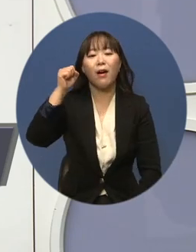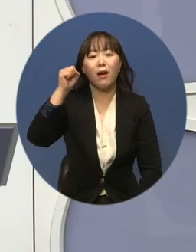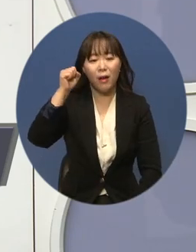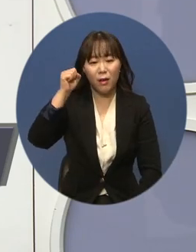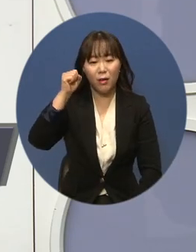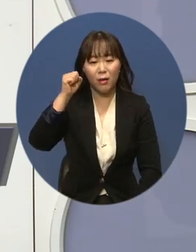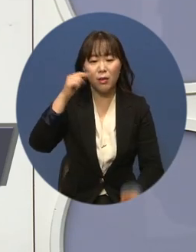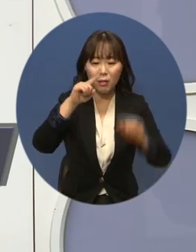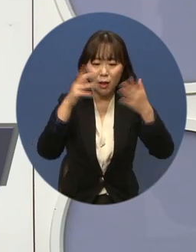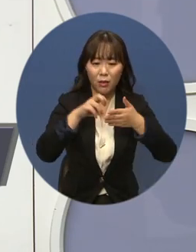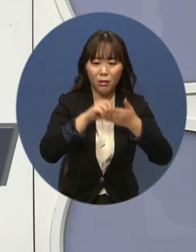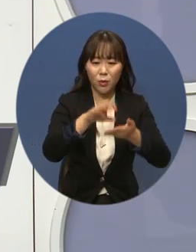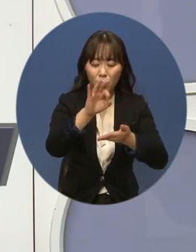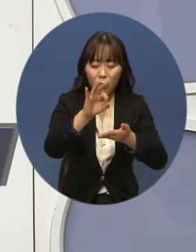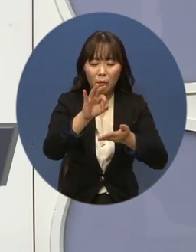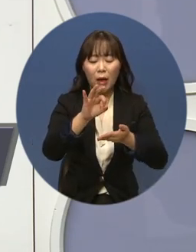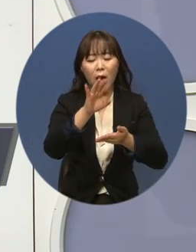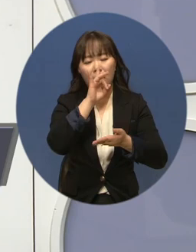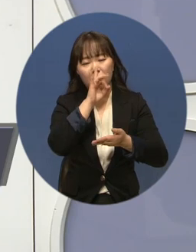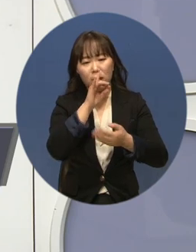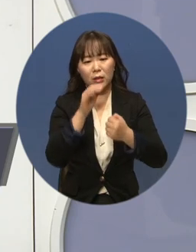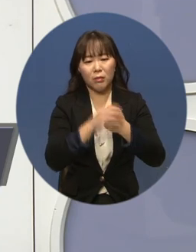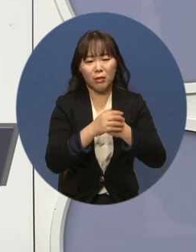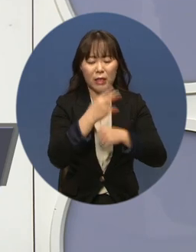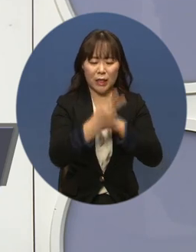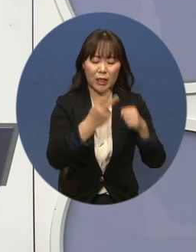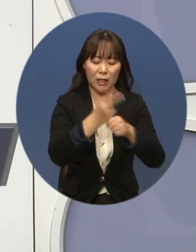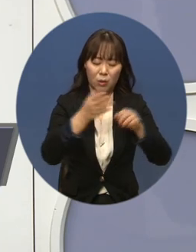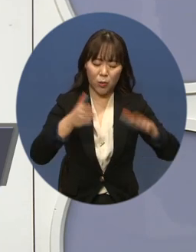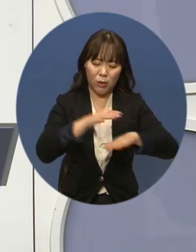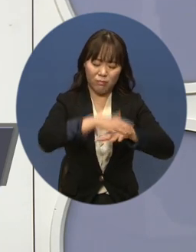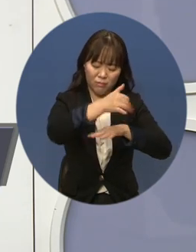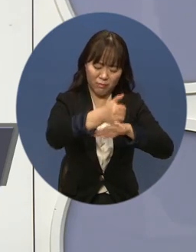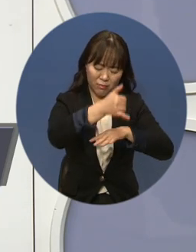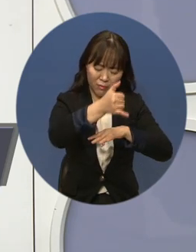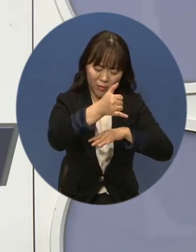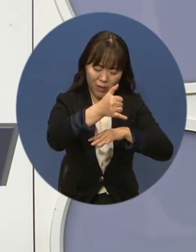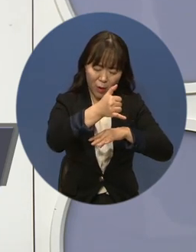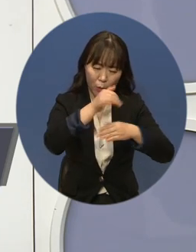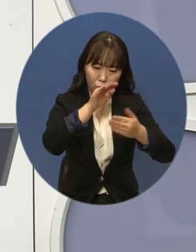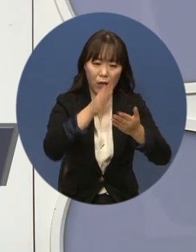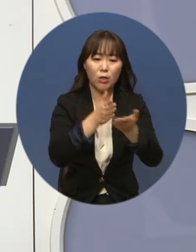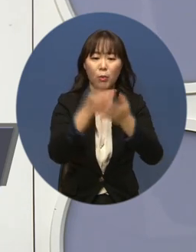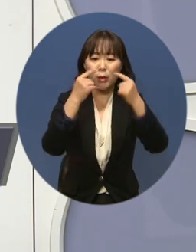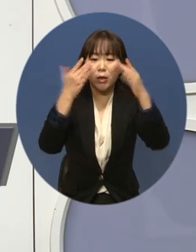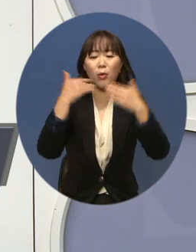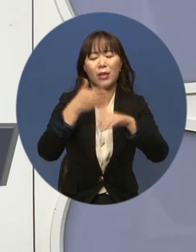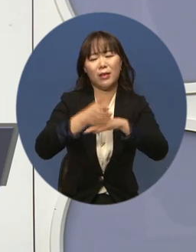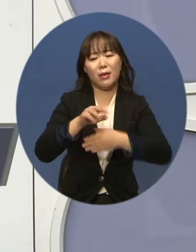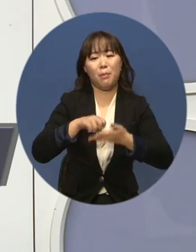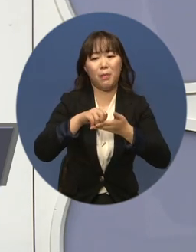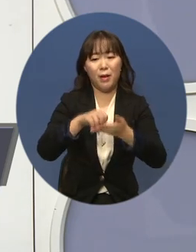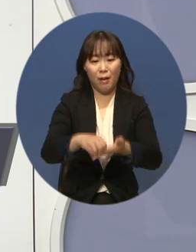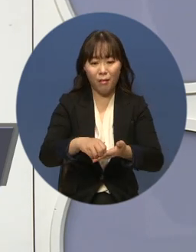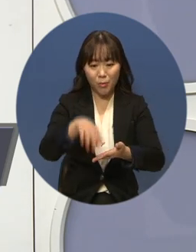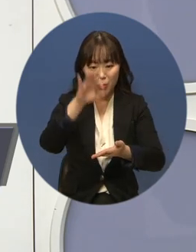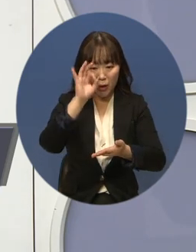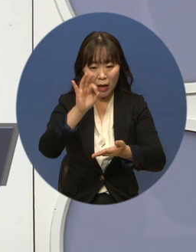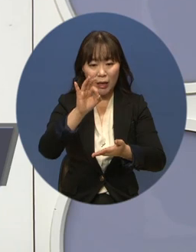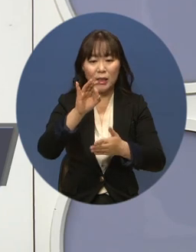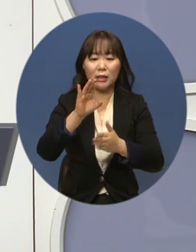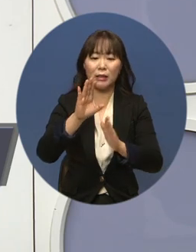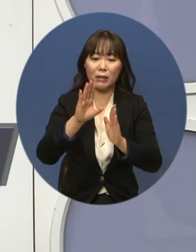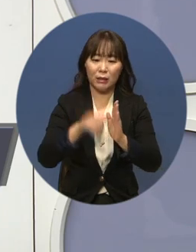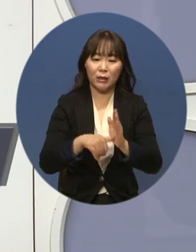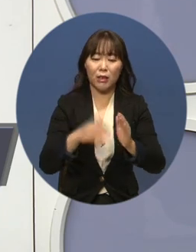그 대학을 등록금에서 못 가고 2년 동안 농사를 짓다가 늦게 전문대학을 갔는데 예. 거기 가보니까 이제 그때가